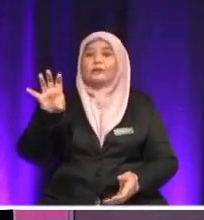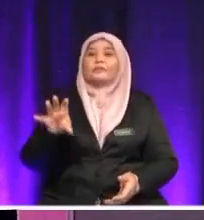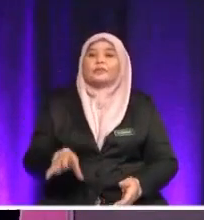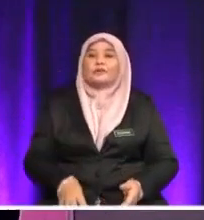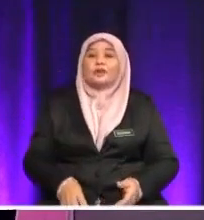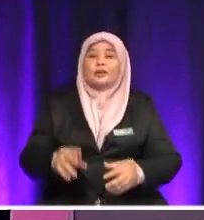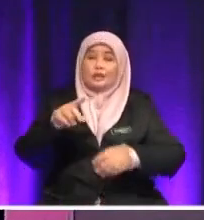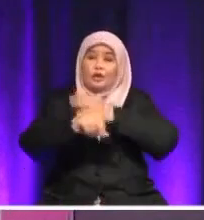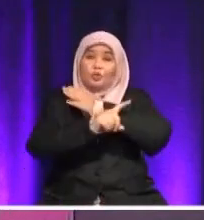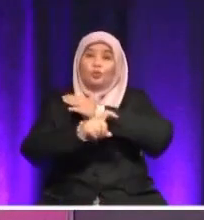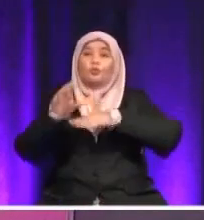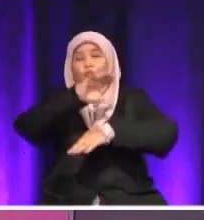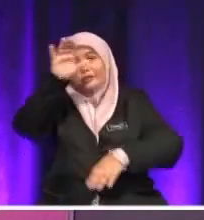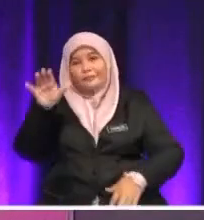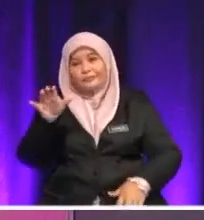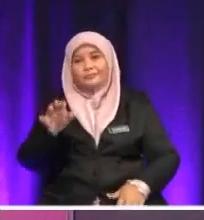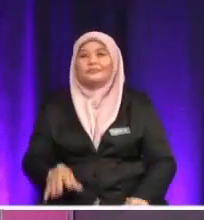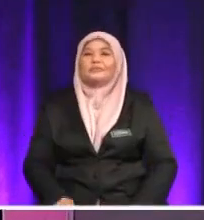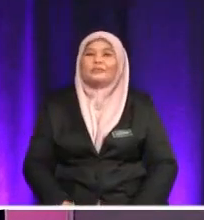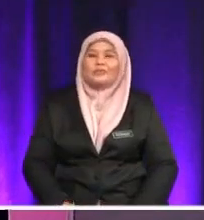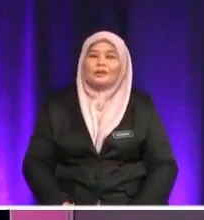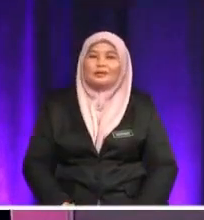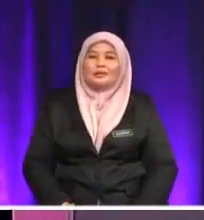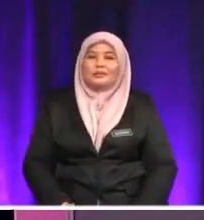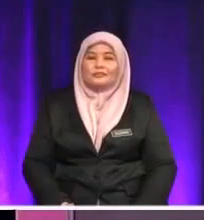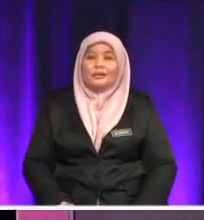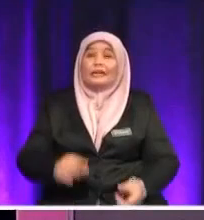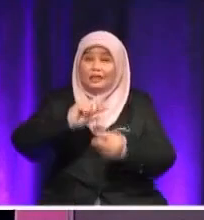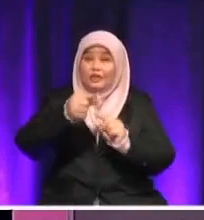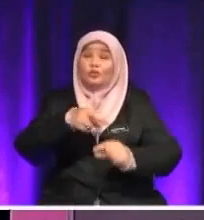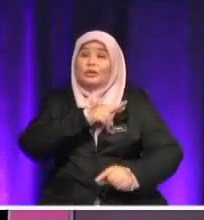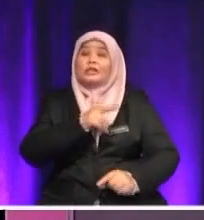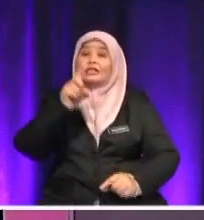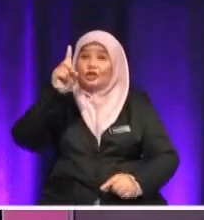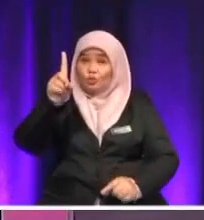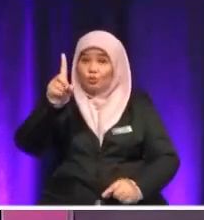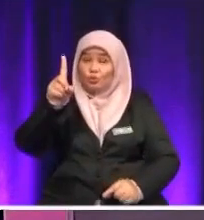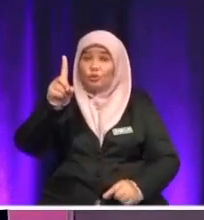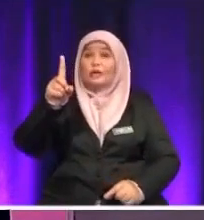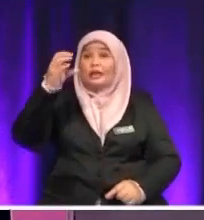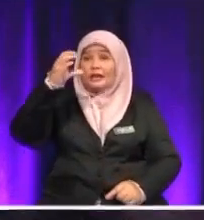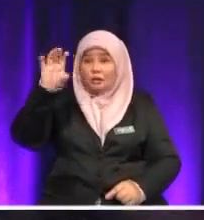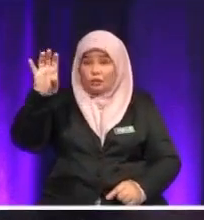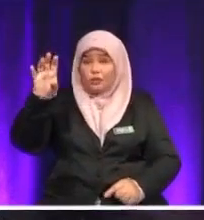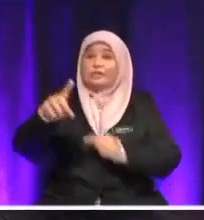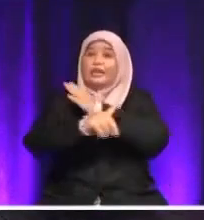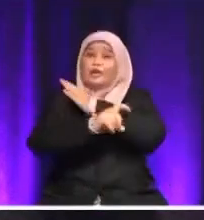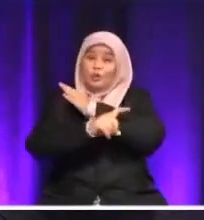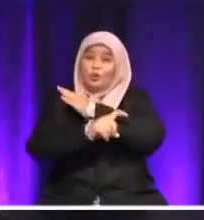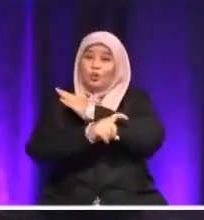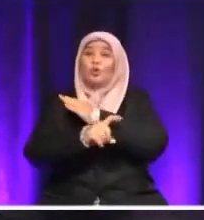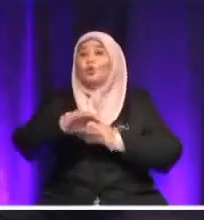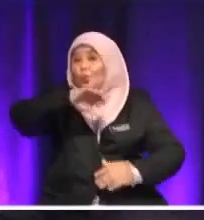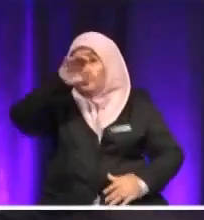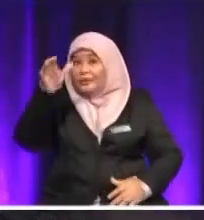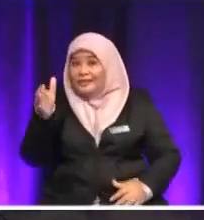Hakim. Kalau ganti rugi 100 ekor unta. Yeah. Kena tengoklah harga unta semasa tahun. Betul, tu. Betul, Ustaz. Kan